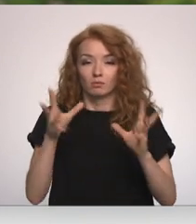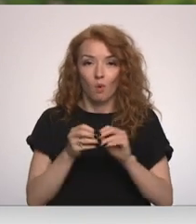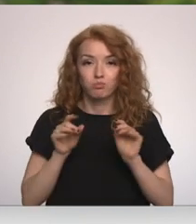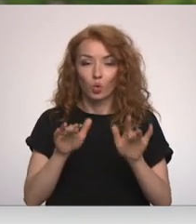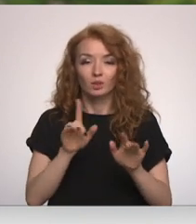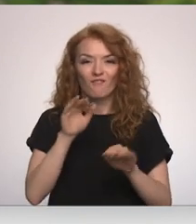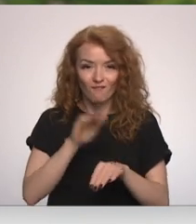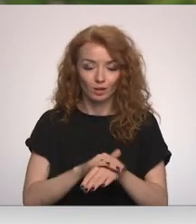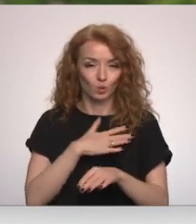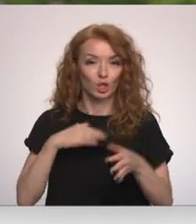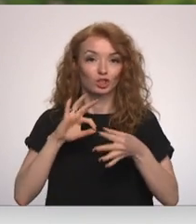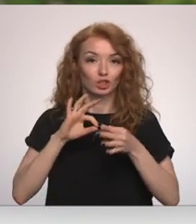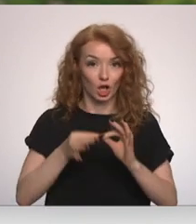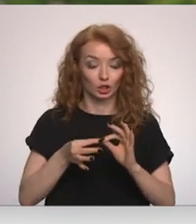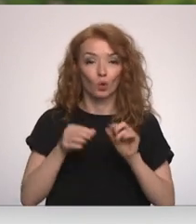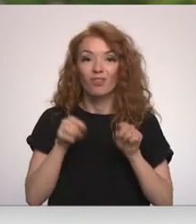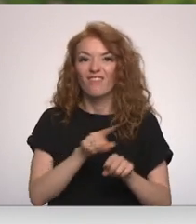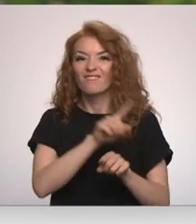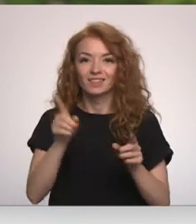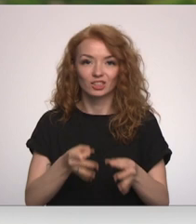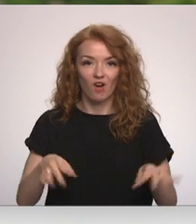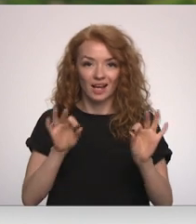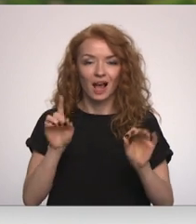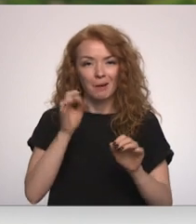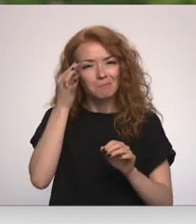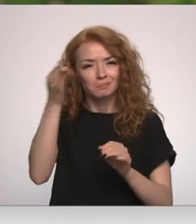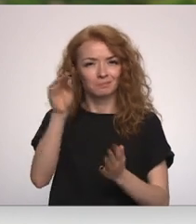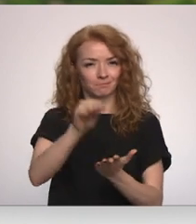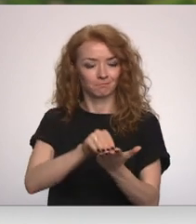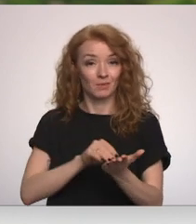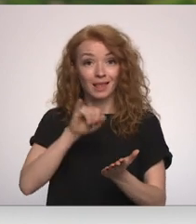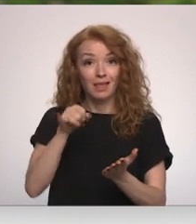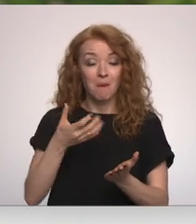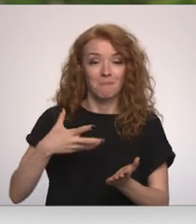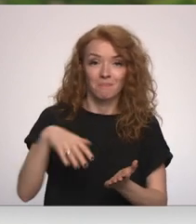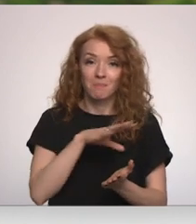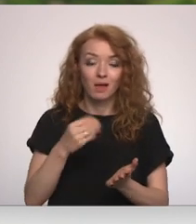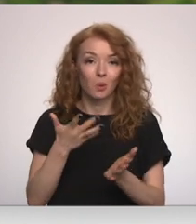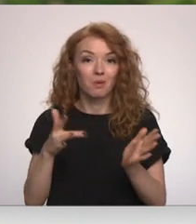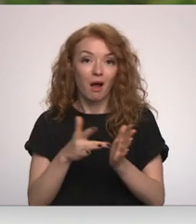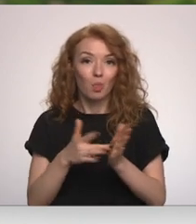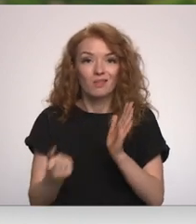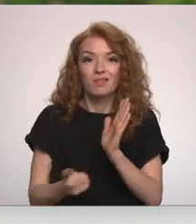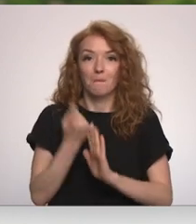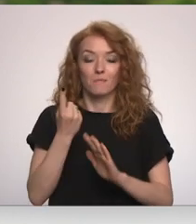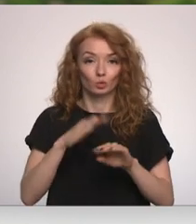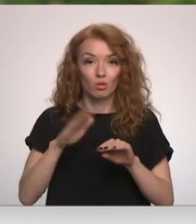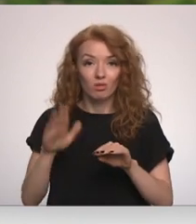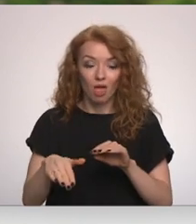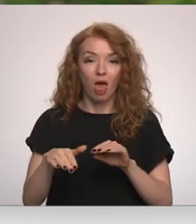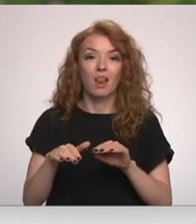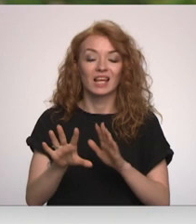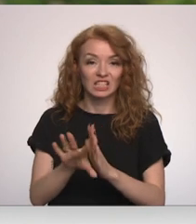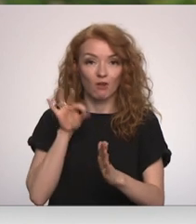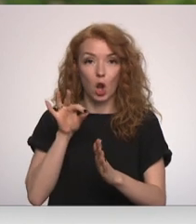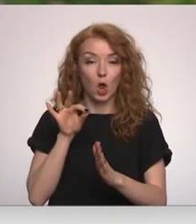ļoti sarežģīts. Un šeit ir pats svarīgākais nekļūdīties, jo gadījumā, ja mēs kaut kādu apstākļu dēļ izvēlamies varbūt